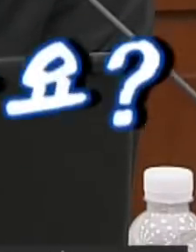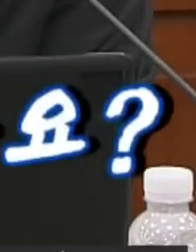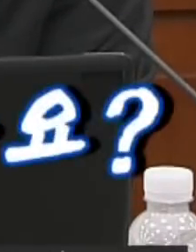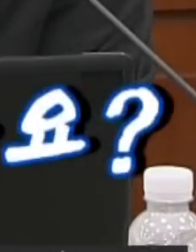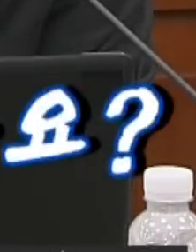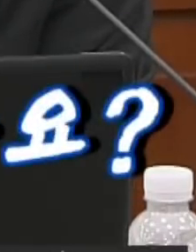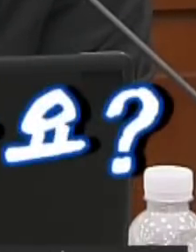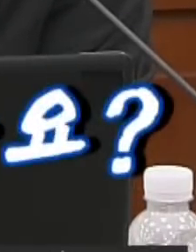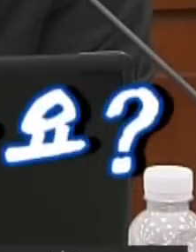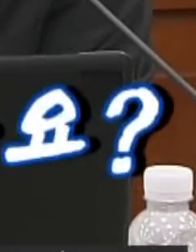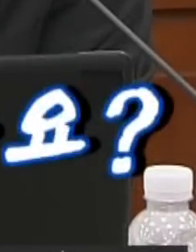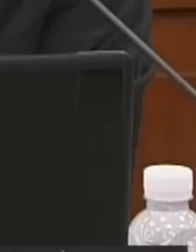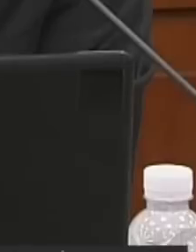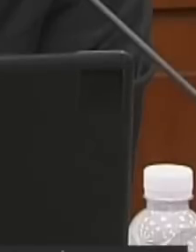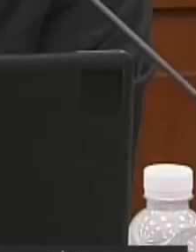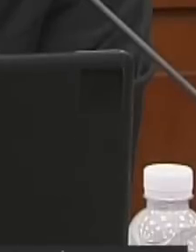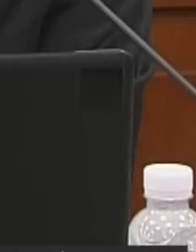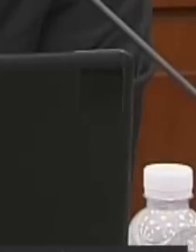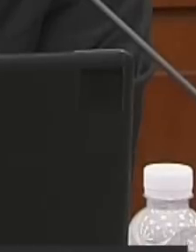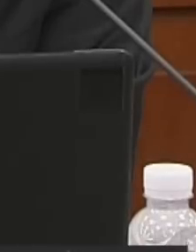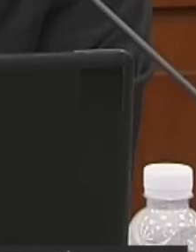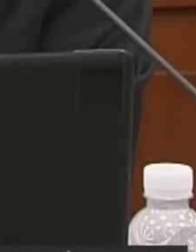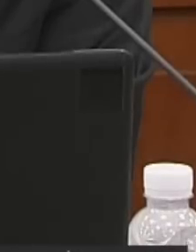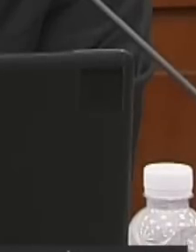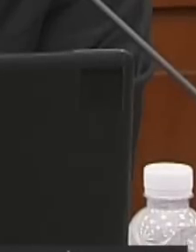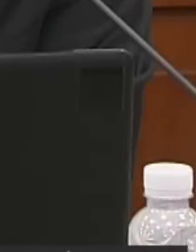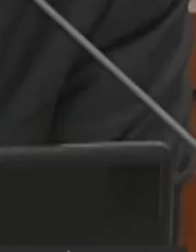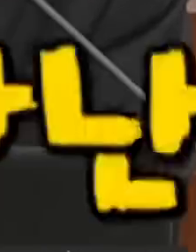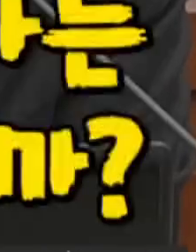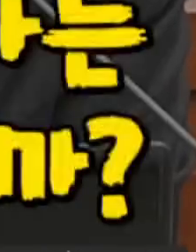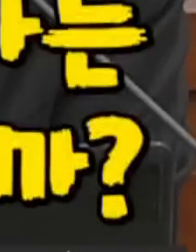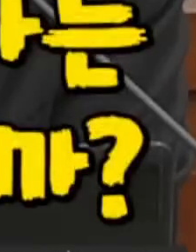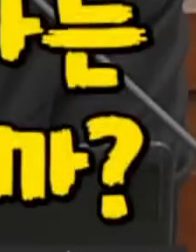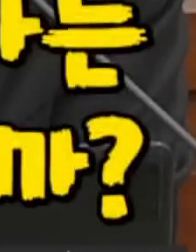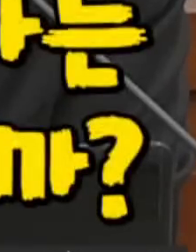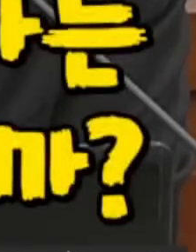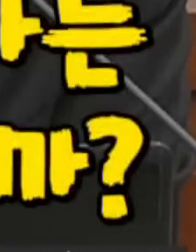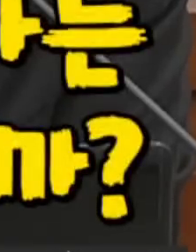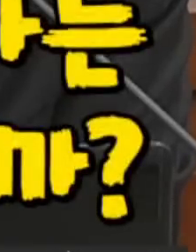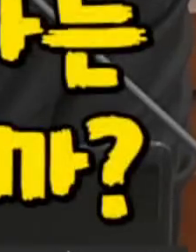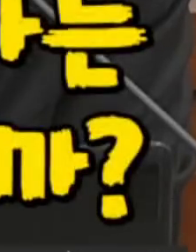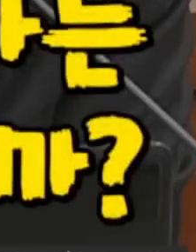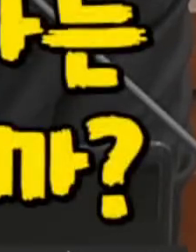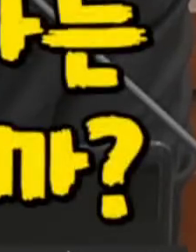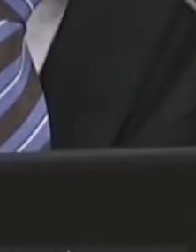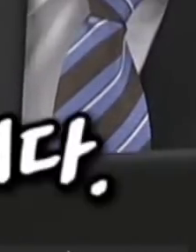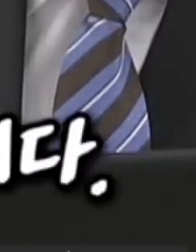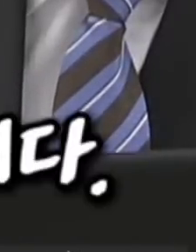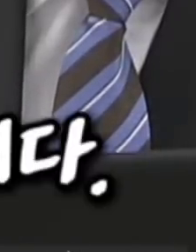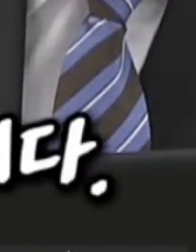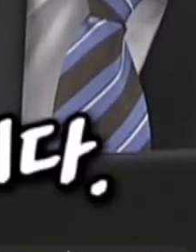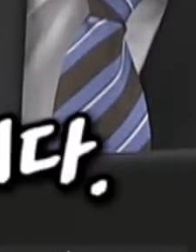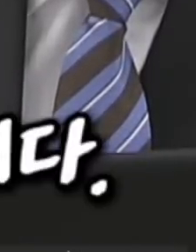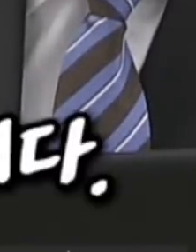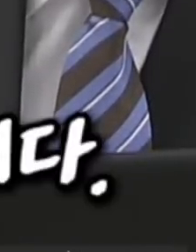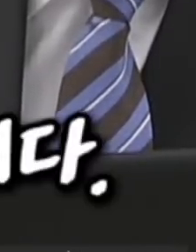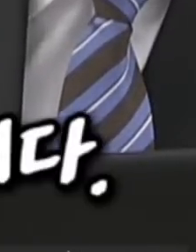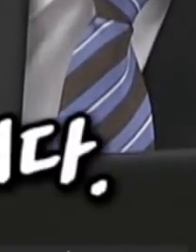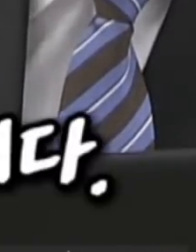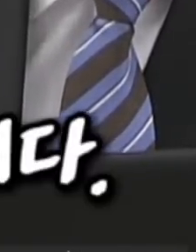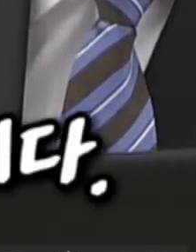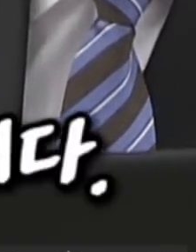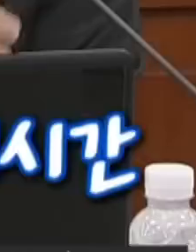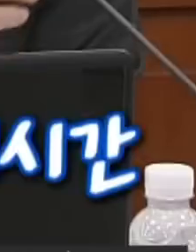모자라다는 얘기군요 모자라다고 답들이지 않았습니다 이게 지금 무슨 말장난하는 자리입니까 지금 질문을 그렇게